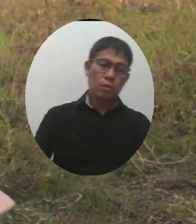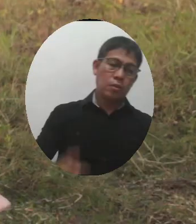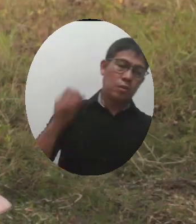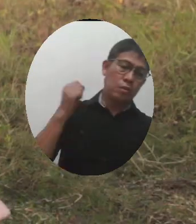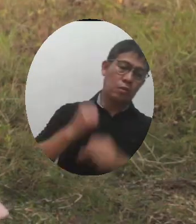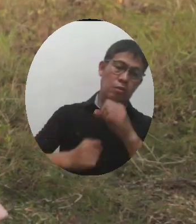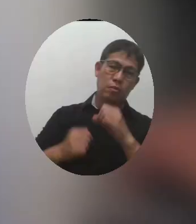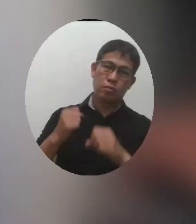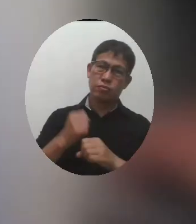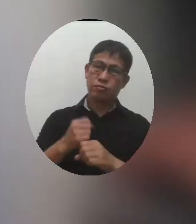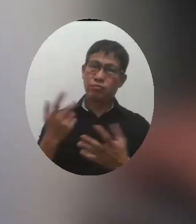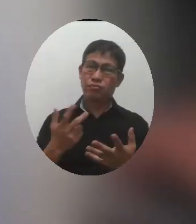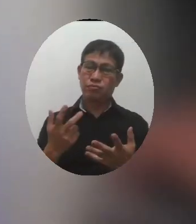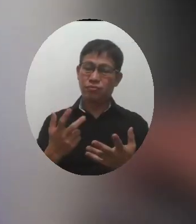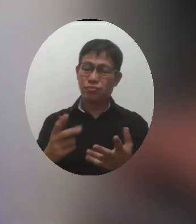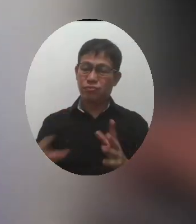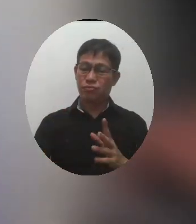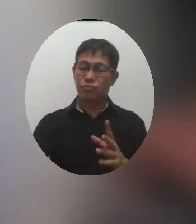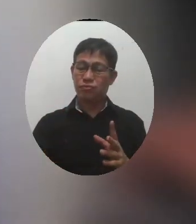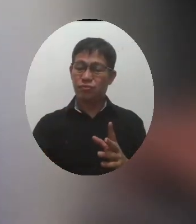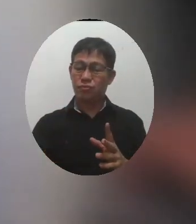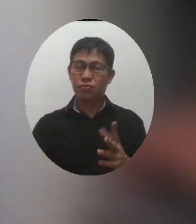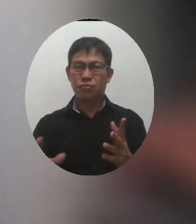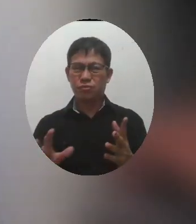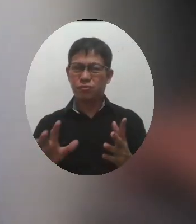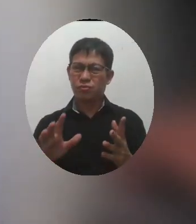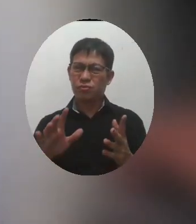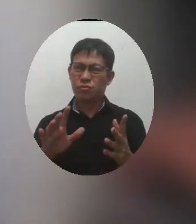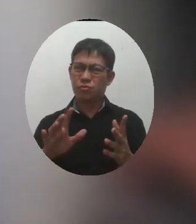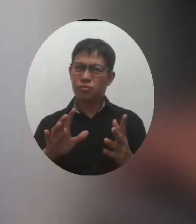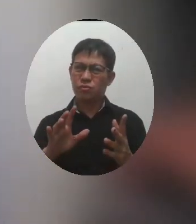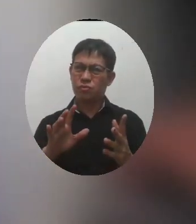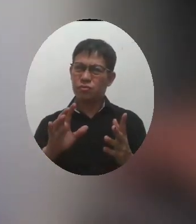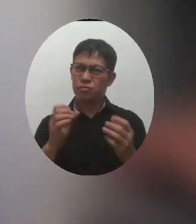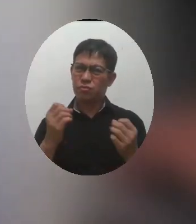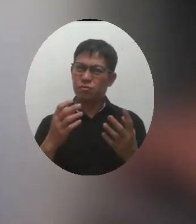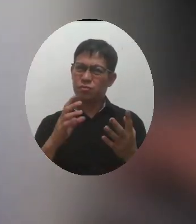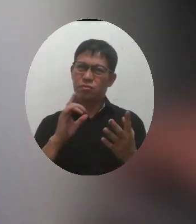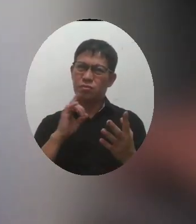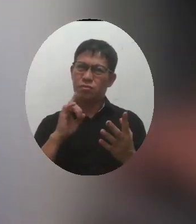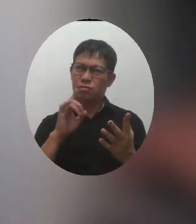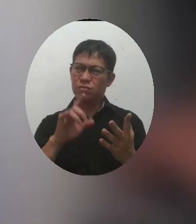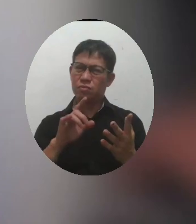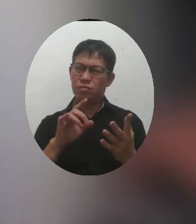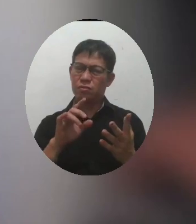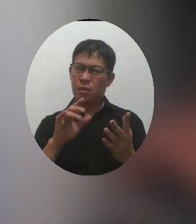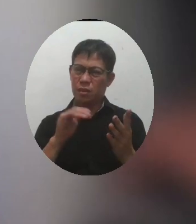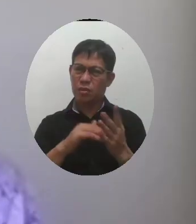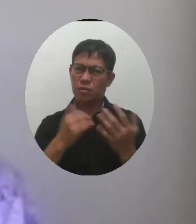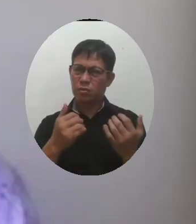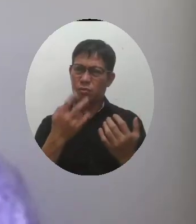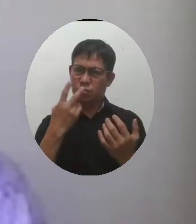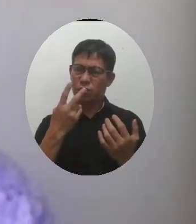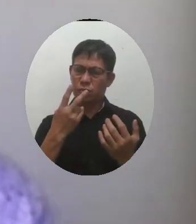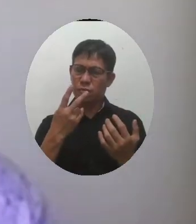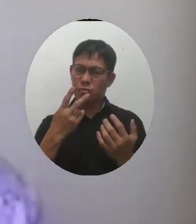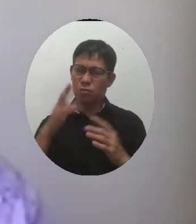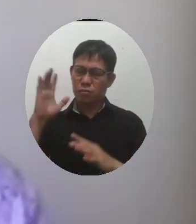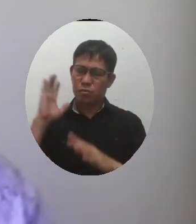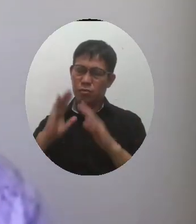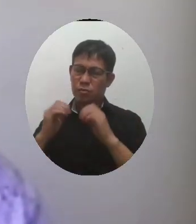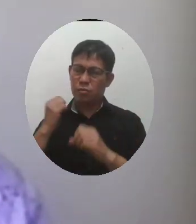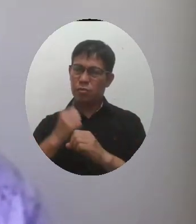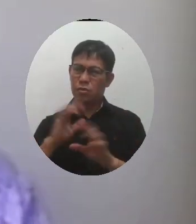church. Noong nakaraang taon, marami tayong mga naisahim papuwid mga kaso ng hearing loss. Balik tanaw